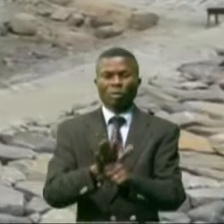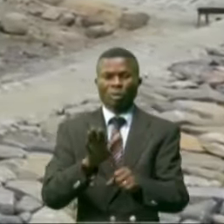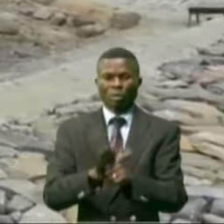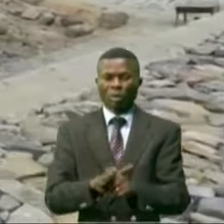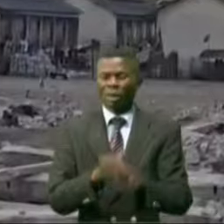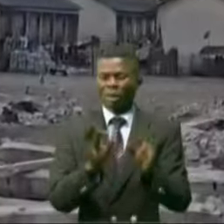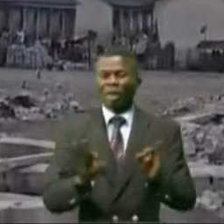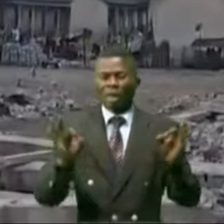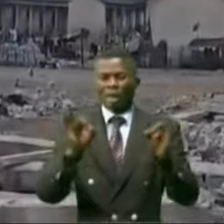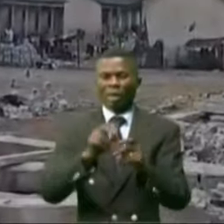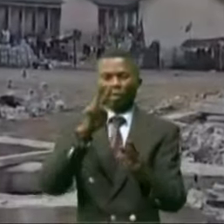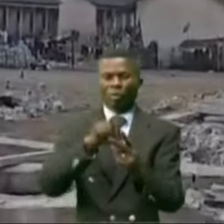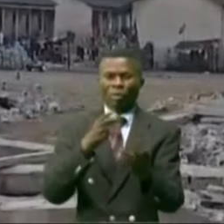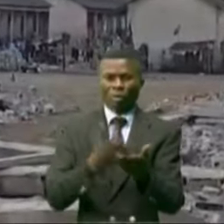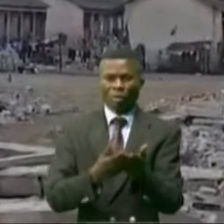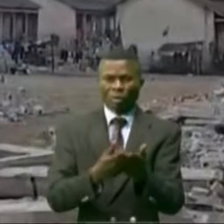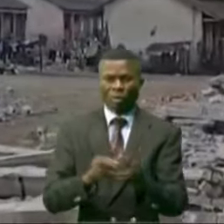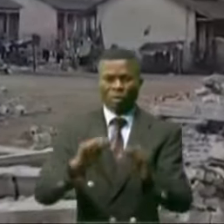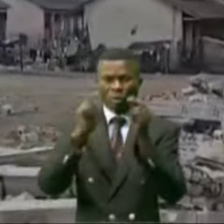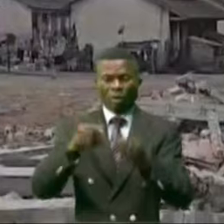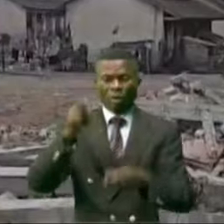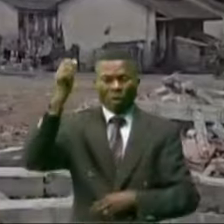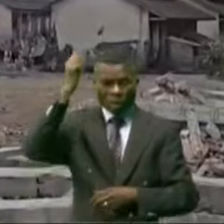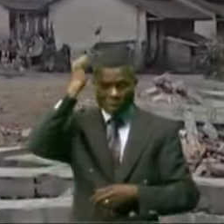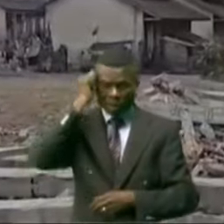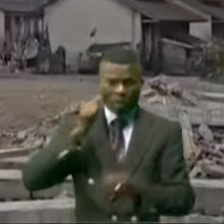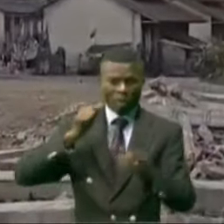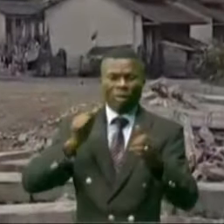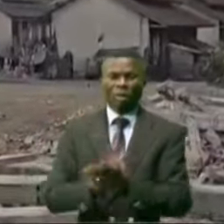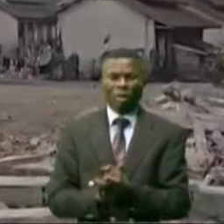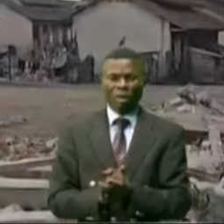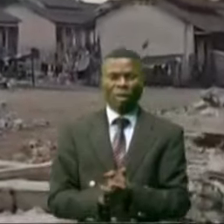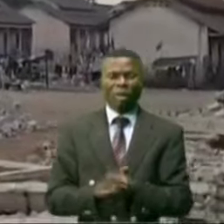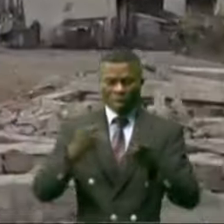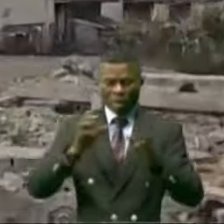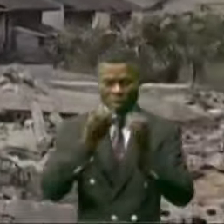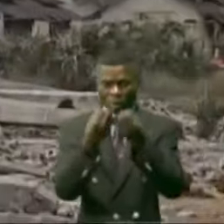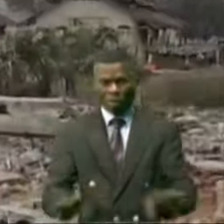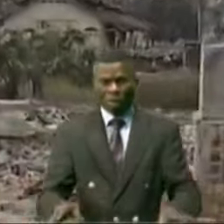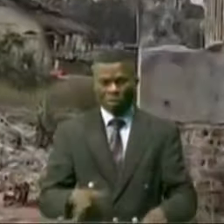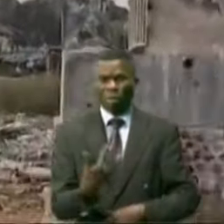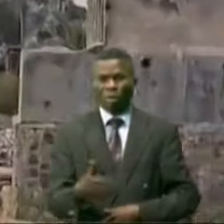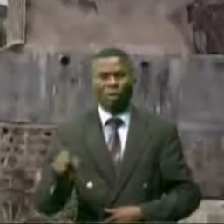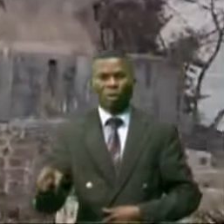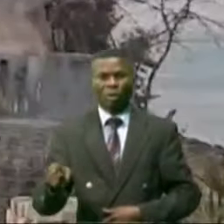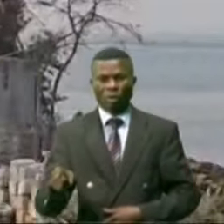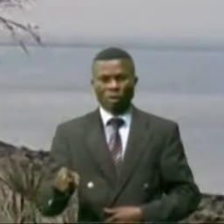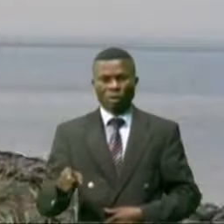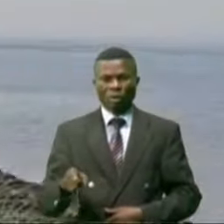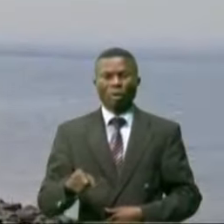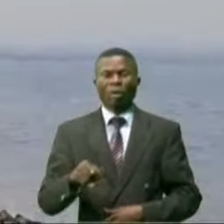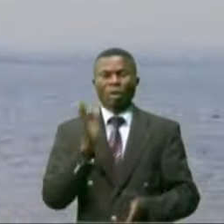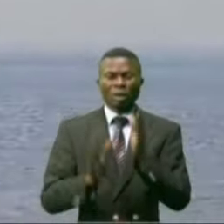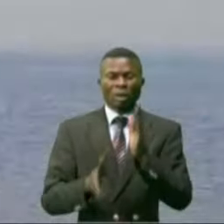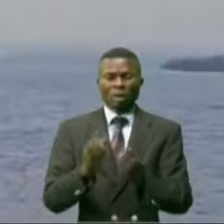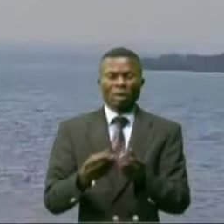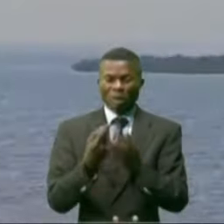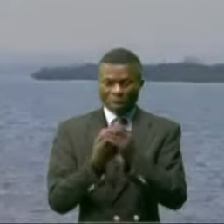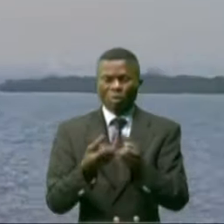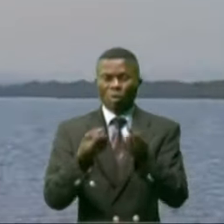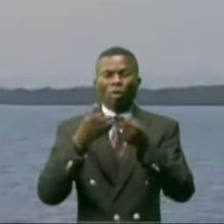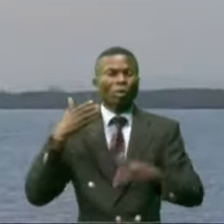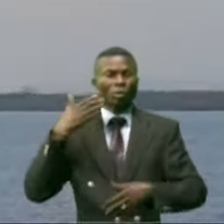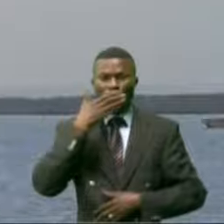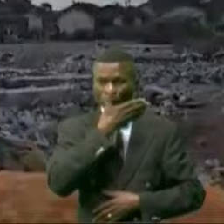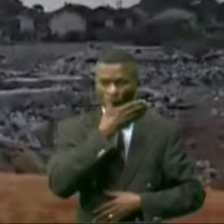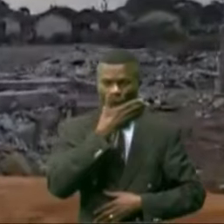préalables à profusion. Le camp de la force navale de Banana a déjà perdu quelques logis, signe avant-coureur de sa disparition totale,